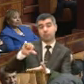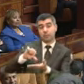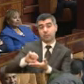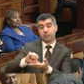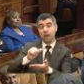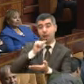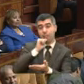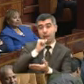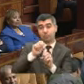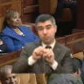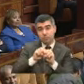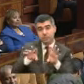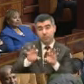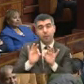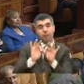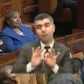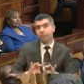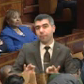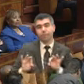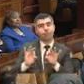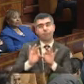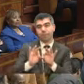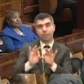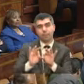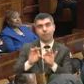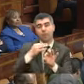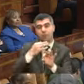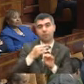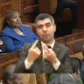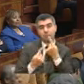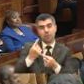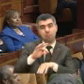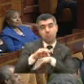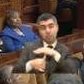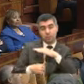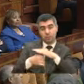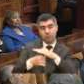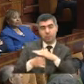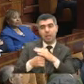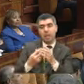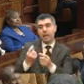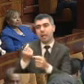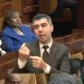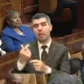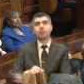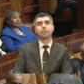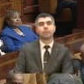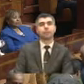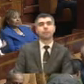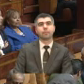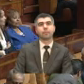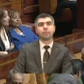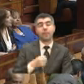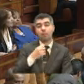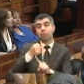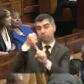التزويد بالماء فيما يخص من طريقه لونيب او غيرها الا في بعض المدن. رغم